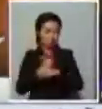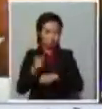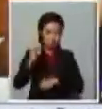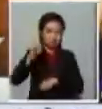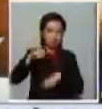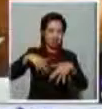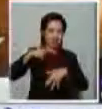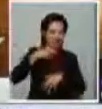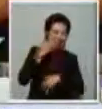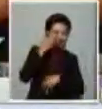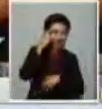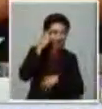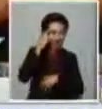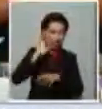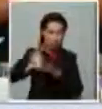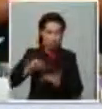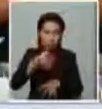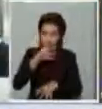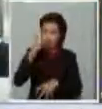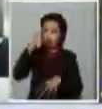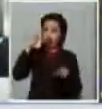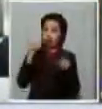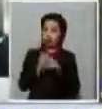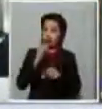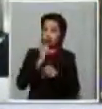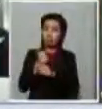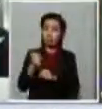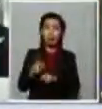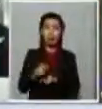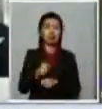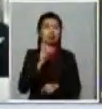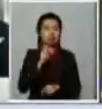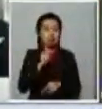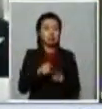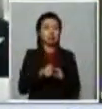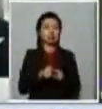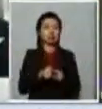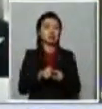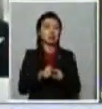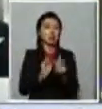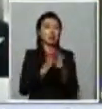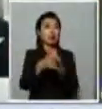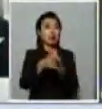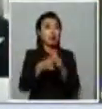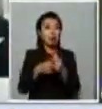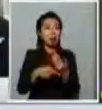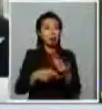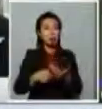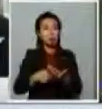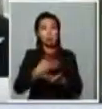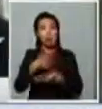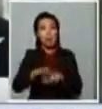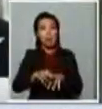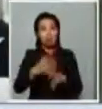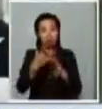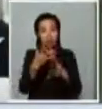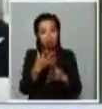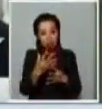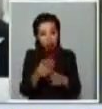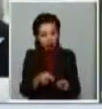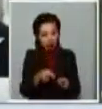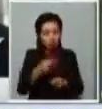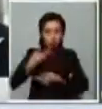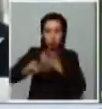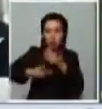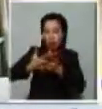นไปได้ยังไง ผู้ใหญ่ทำได้ยังไงอ่ะ ผลไม้พวกนี้มันไม่มีมูลค่าอะไรเวลามันตกต่ำเนี่ยล ู กละสองบาทแต่ที่เน่าเสียแล้วก็ไปเจอเครื่องจักร